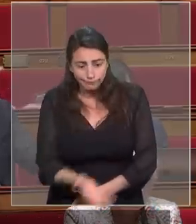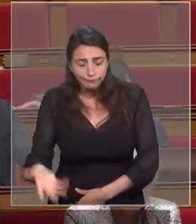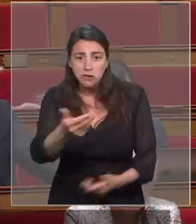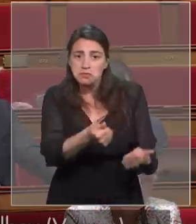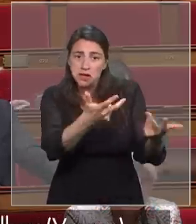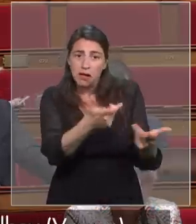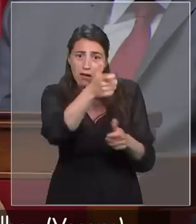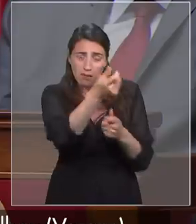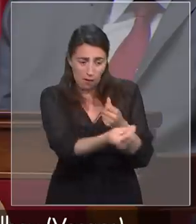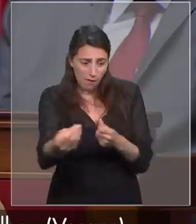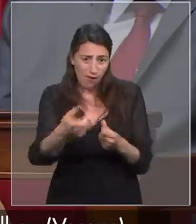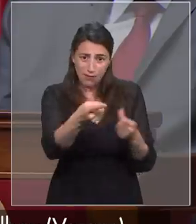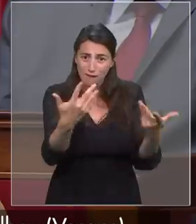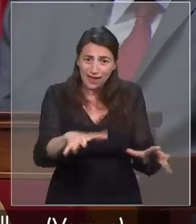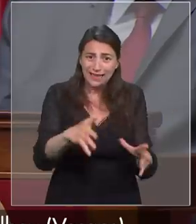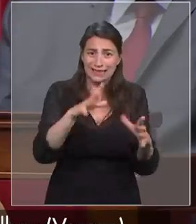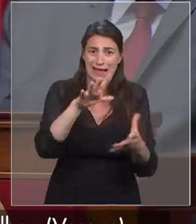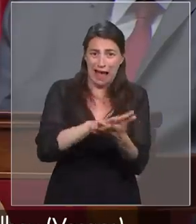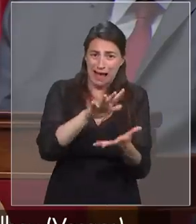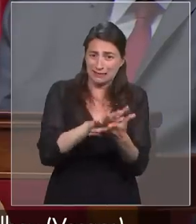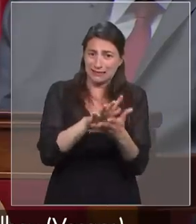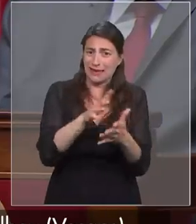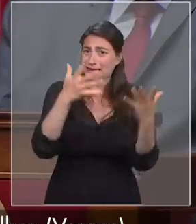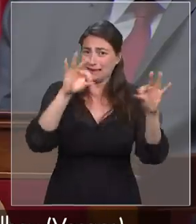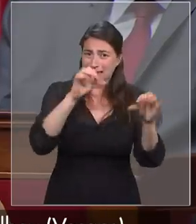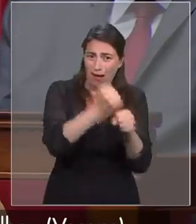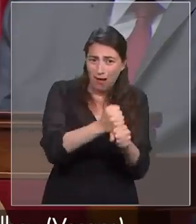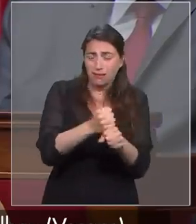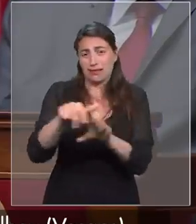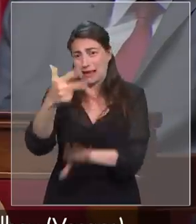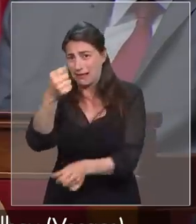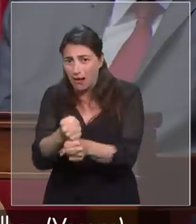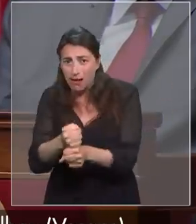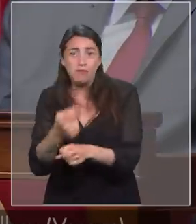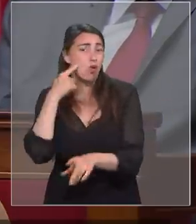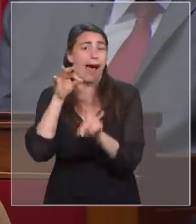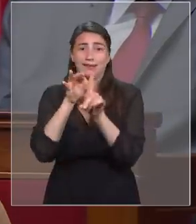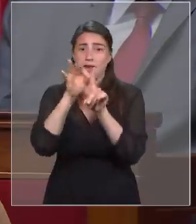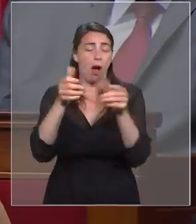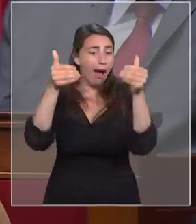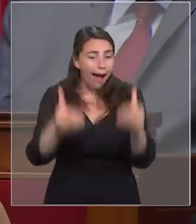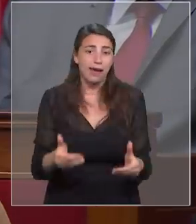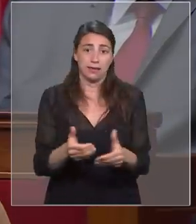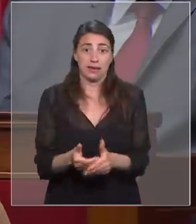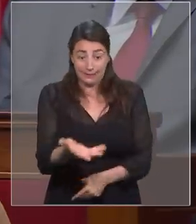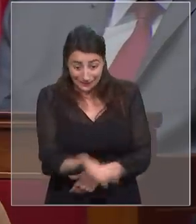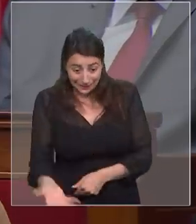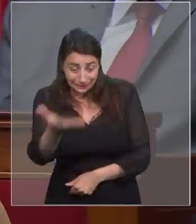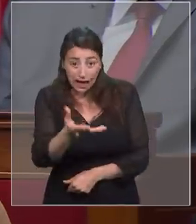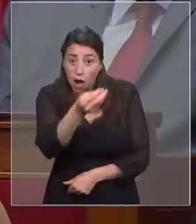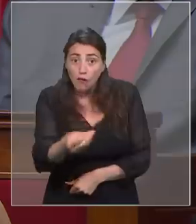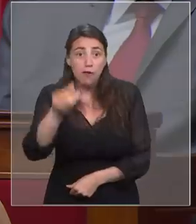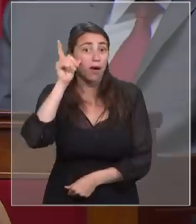l'âge de 10 ans, 13 ans ou 14 ans pour que le harcèlement cesse. Ces enfants, ce sont nos enfants, les enfants de la